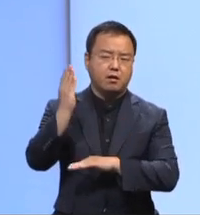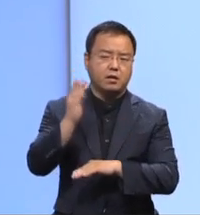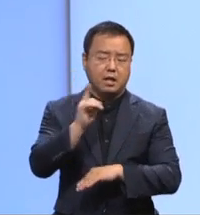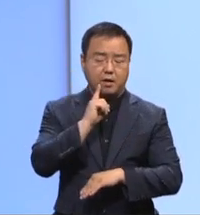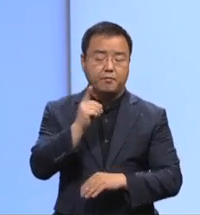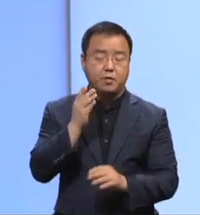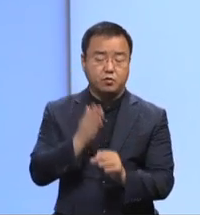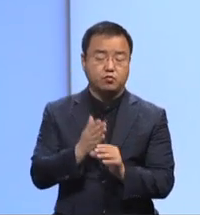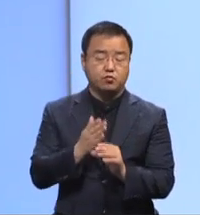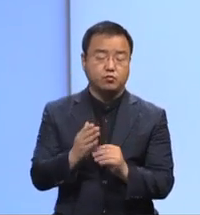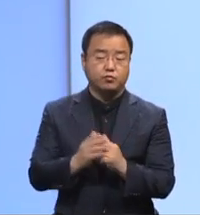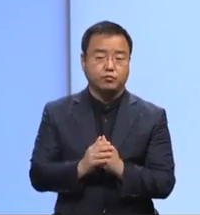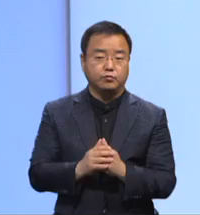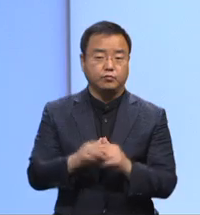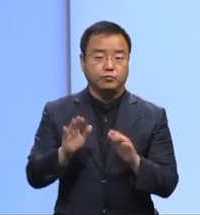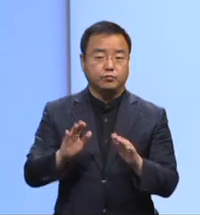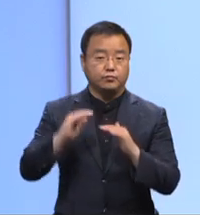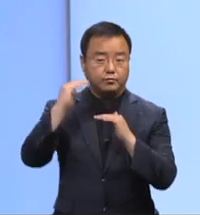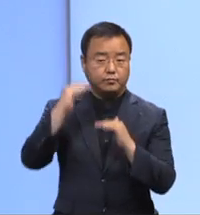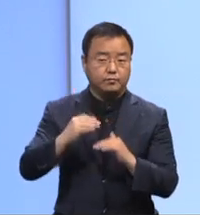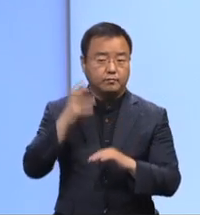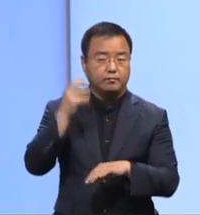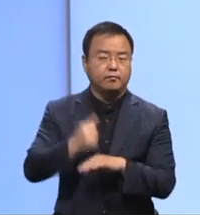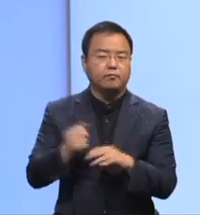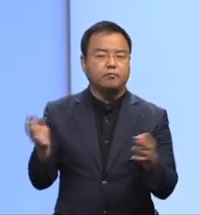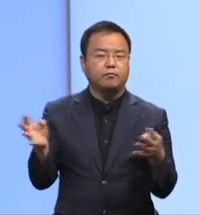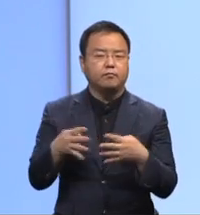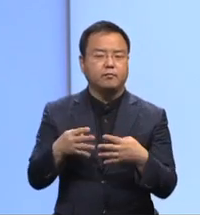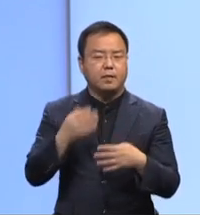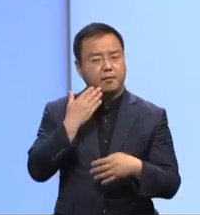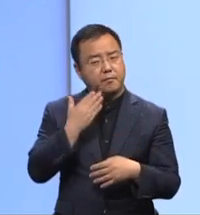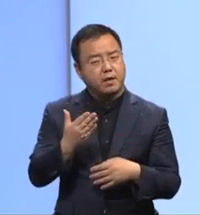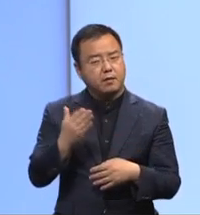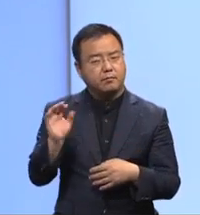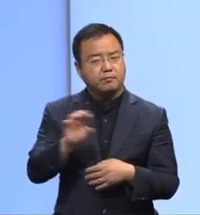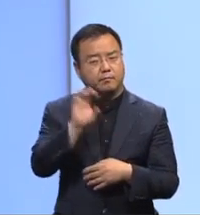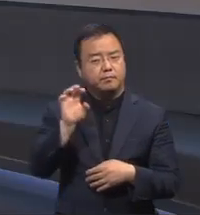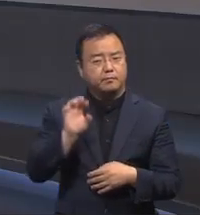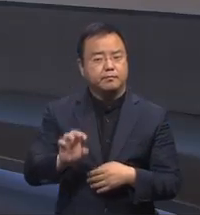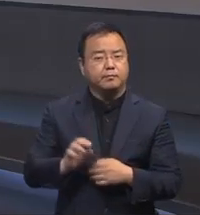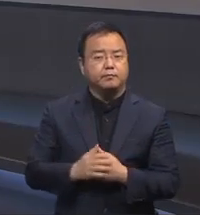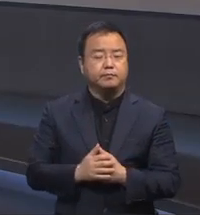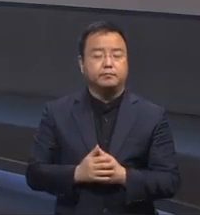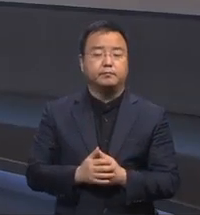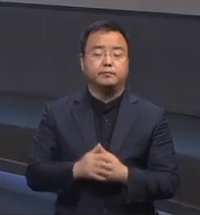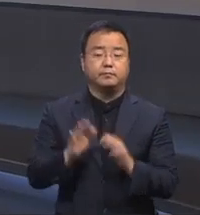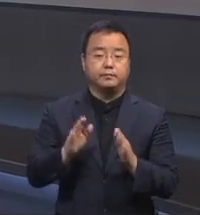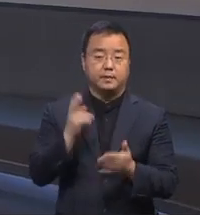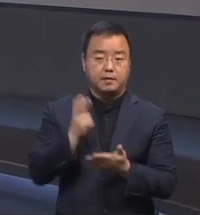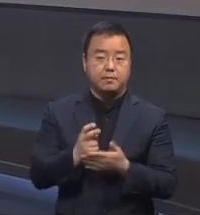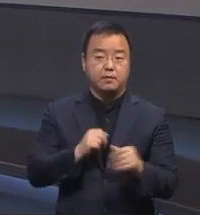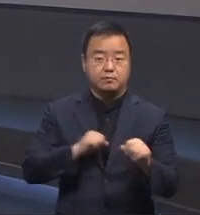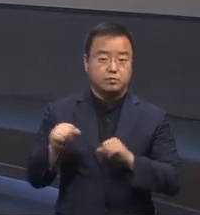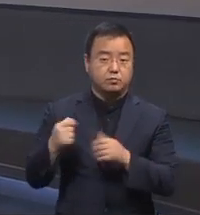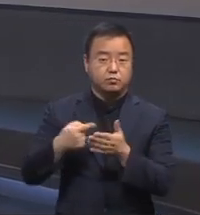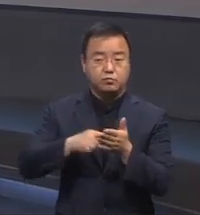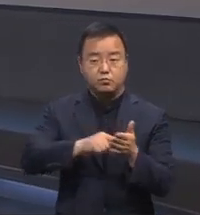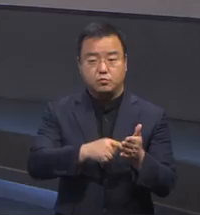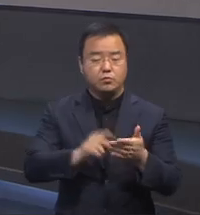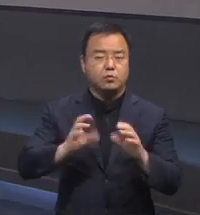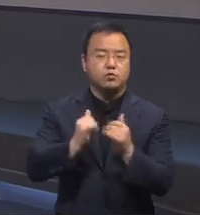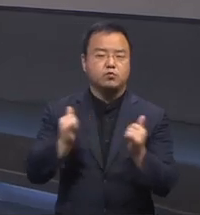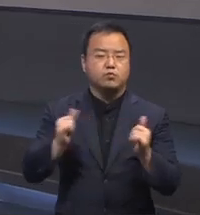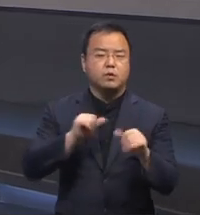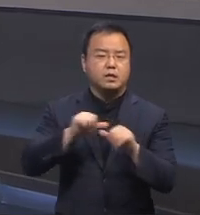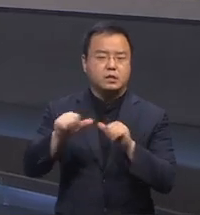해왔습니다 그래서 어이 파워 한 내용이 막판에 합의가 될 수 있을지 주목됩니다 4 자 이 법안이 추진된다 에는 아무래도 국민적인